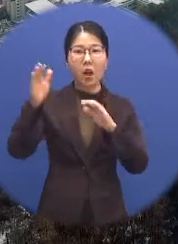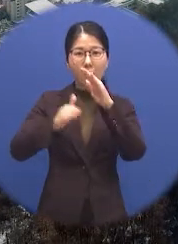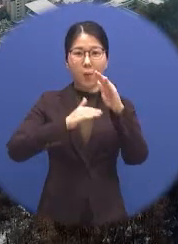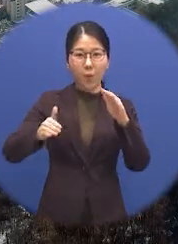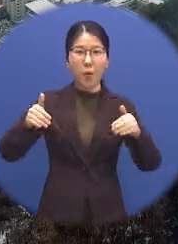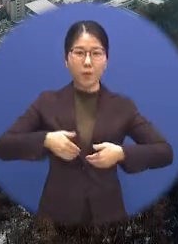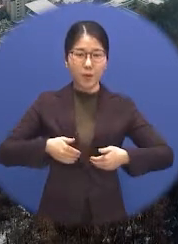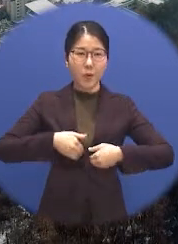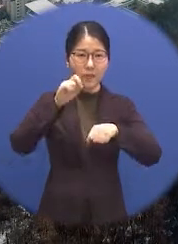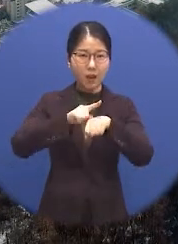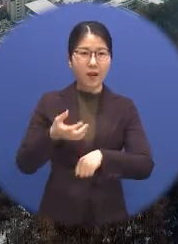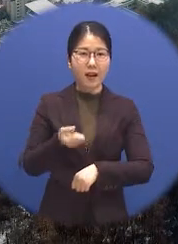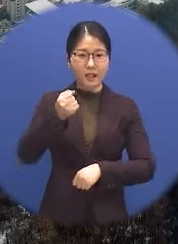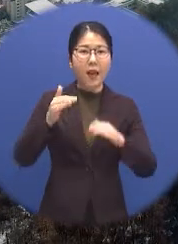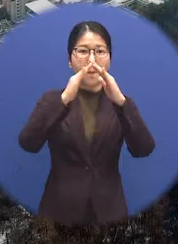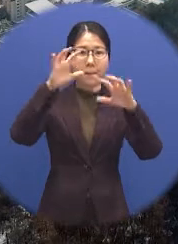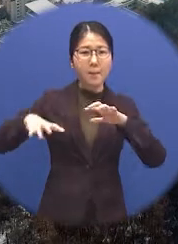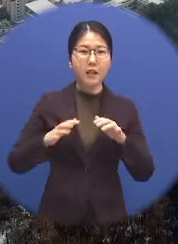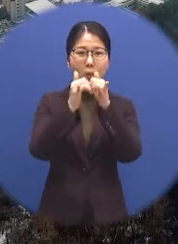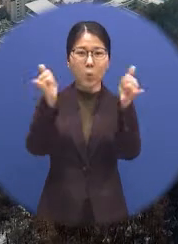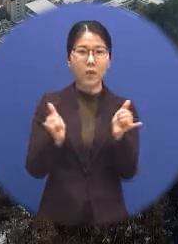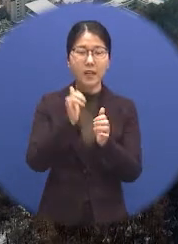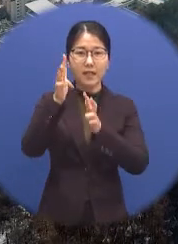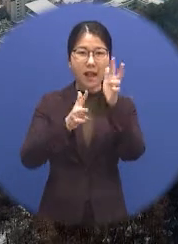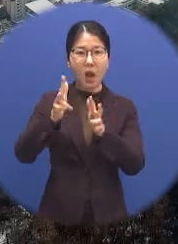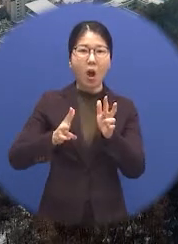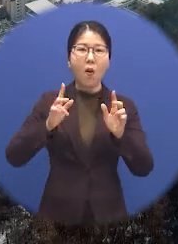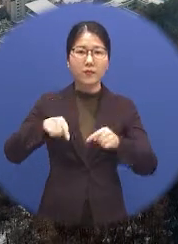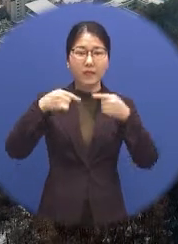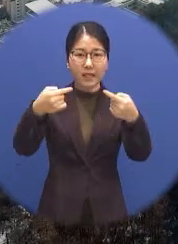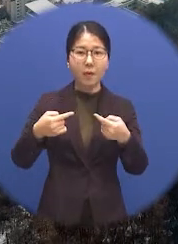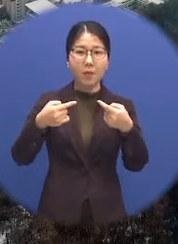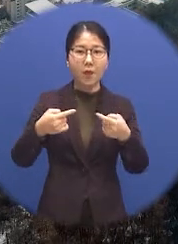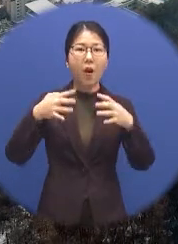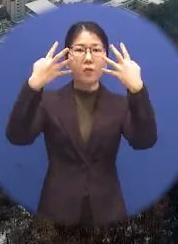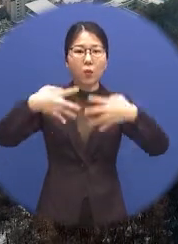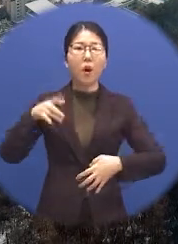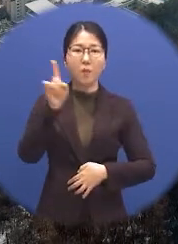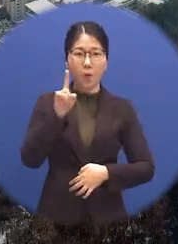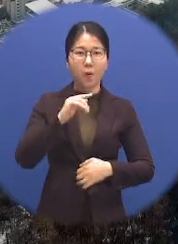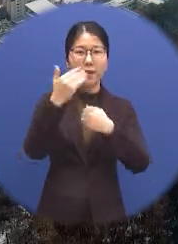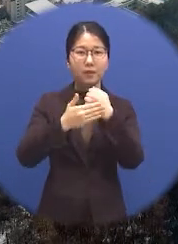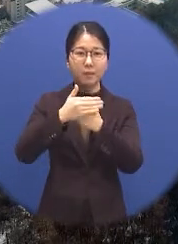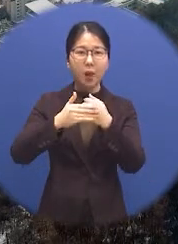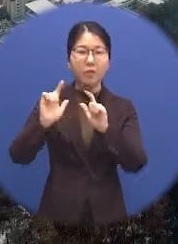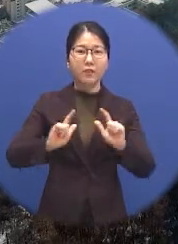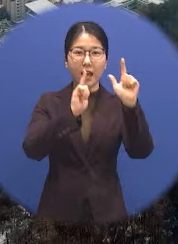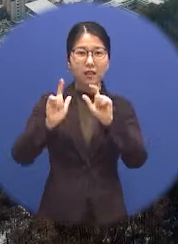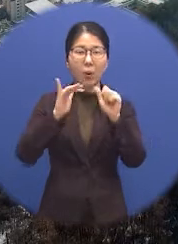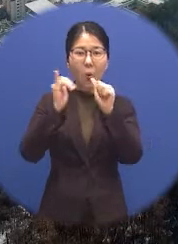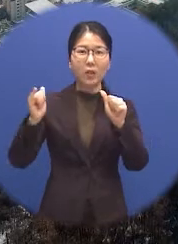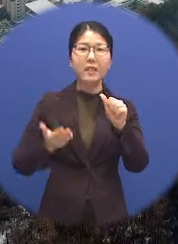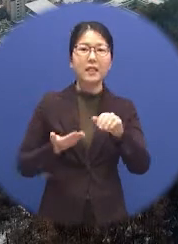공공성, 필요성을 갖춘 마을 공동체 사업 지원을 위한 이번 공모는 은평구에 거주하는 5인 이상